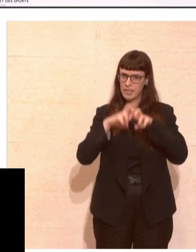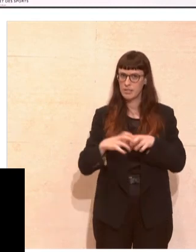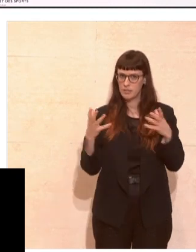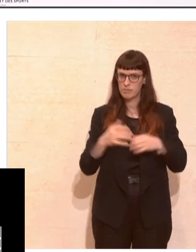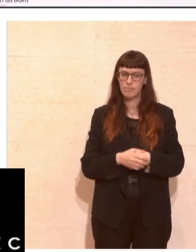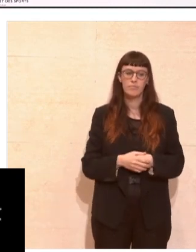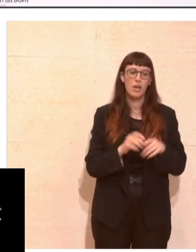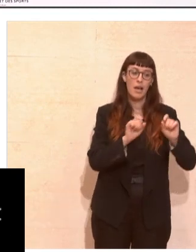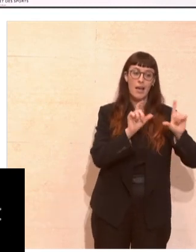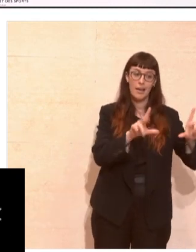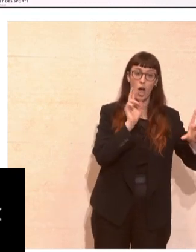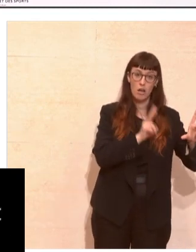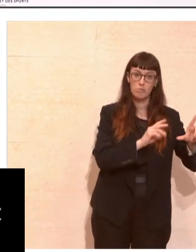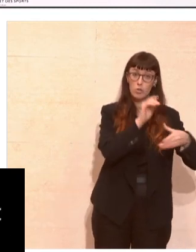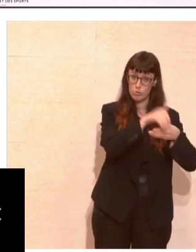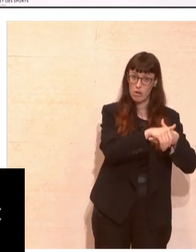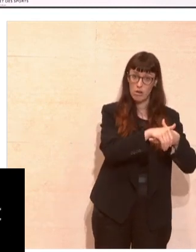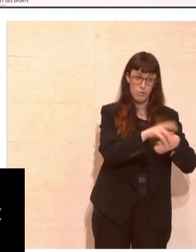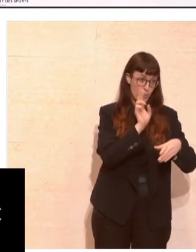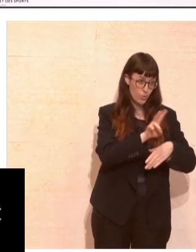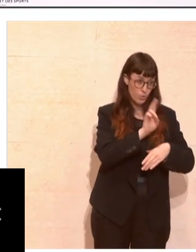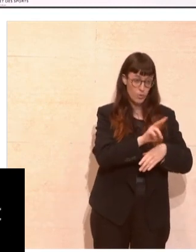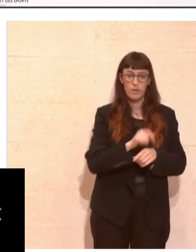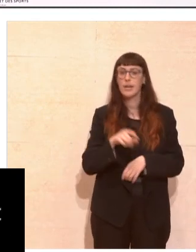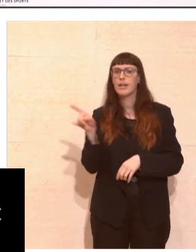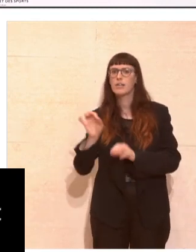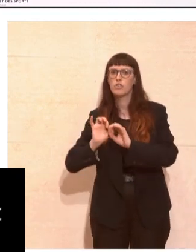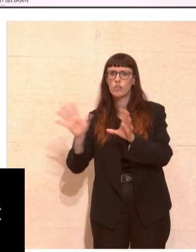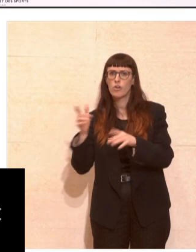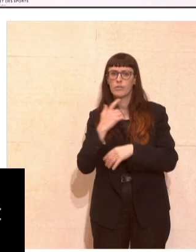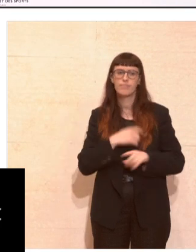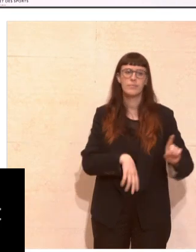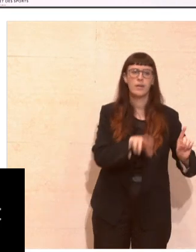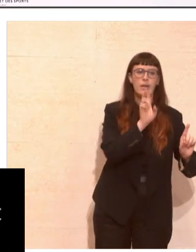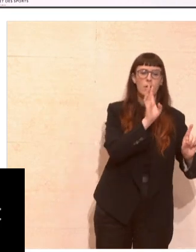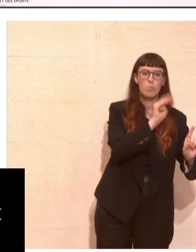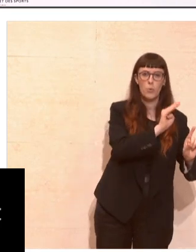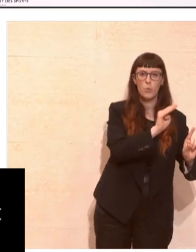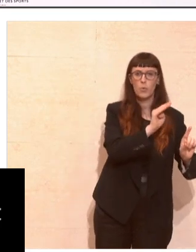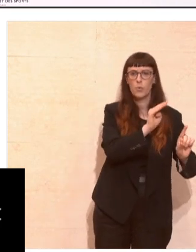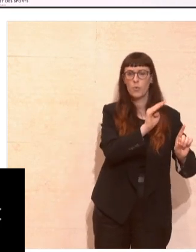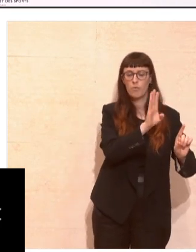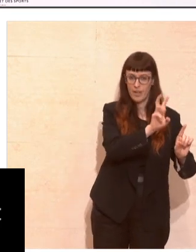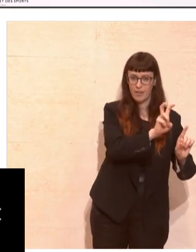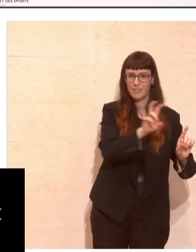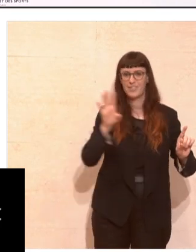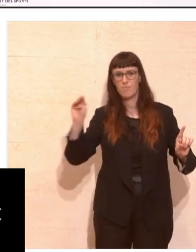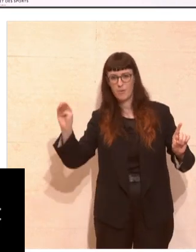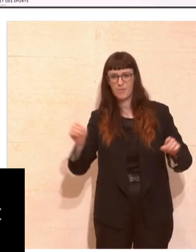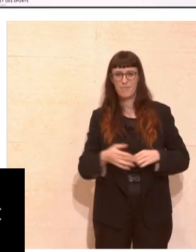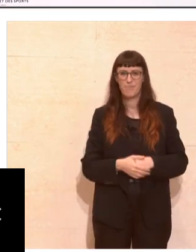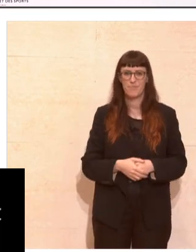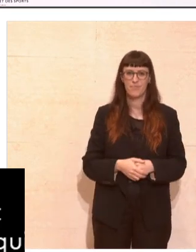soir versus ceux qui n'en utilisaient pas. Donc ceux qui utilisent sont en vert et ceux qui n'en utilisent pas sont en bleu. Et ils ont rassemblé l'ensemble de tout un groupe